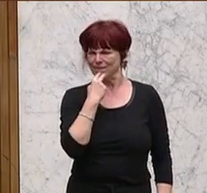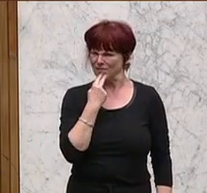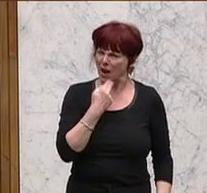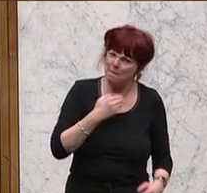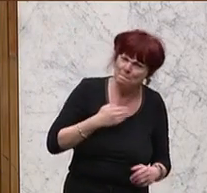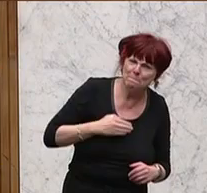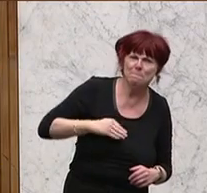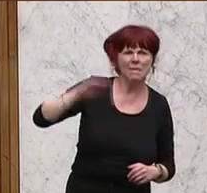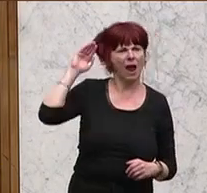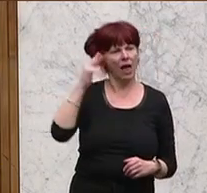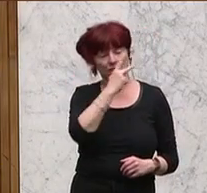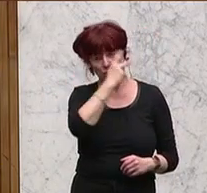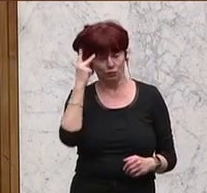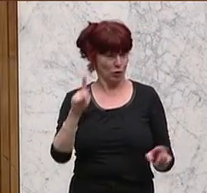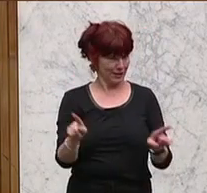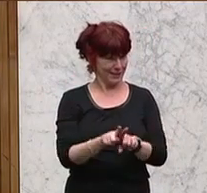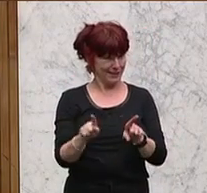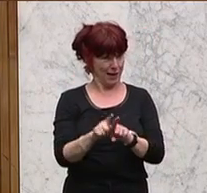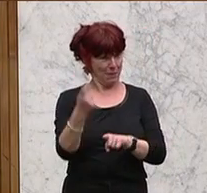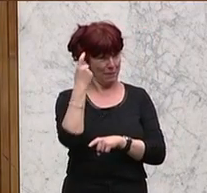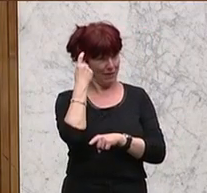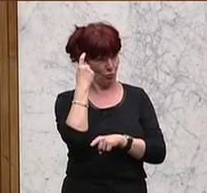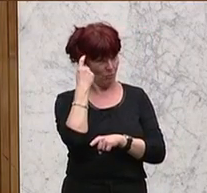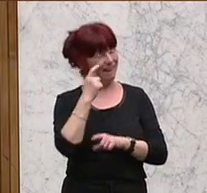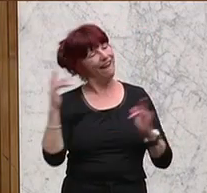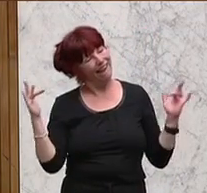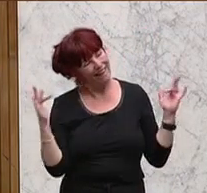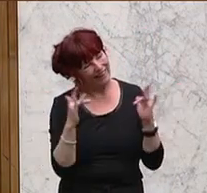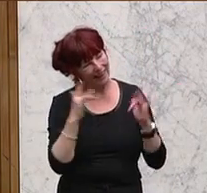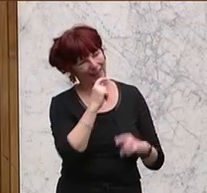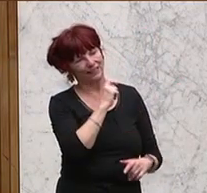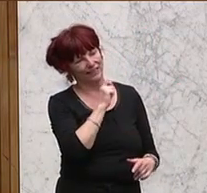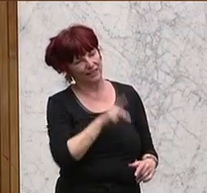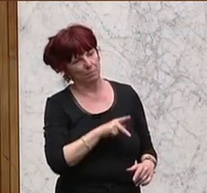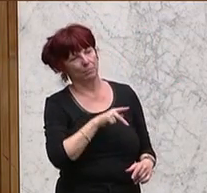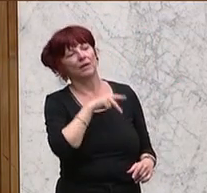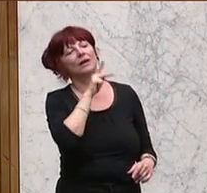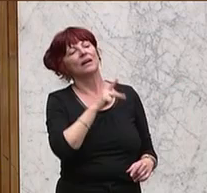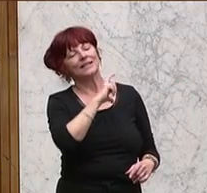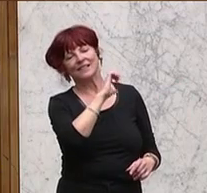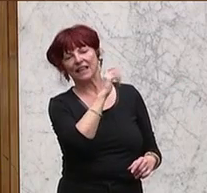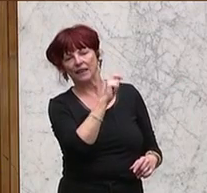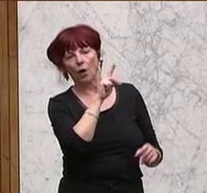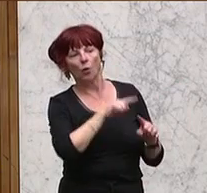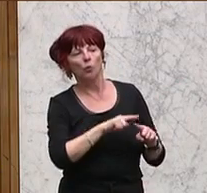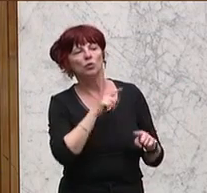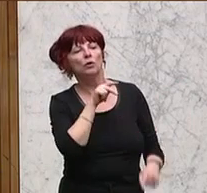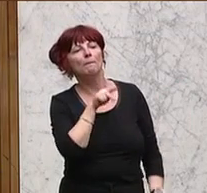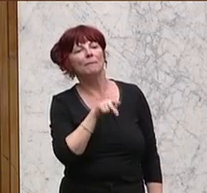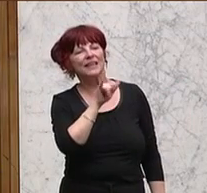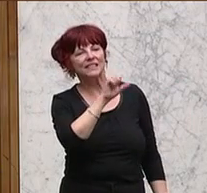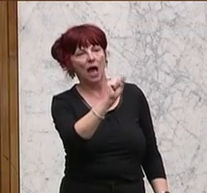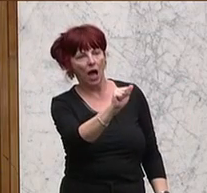überwältigenden Mehrheit des Volkes übereinstimmen und hier gegen TTIP, CETA und TISA stimmen, die sind auch gegen